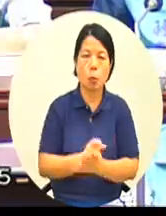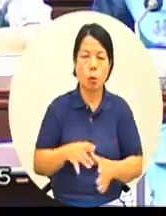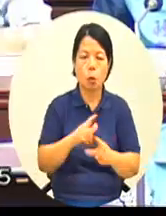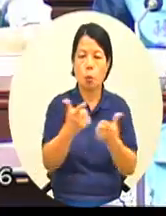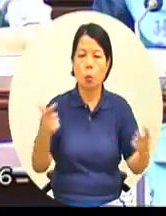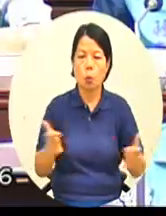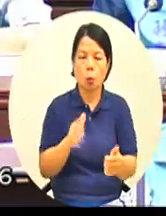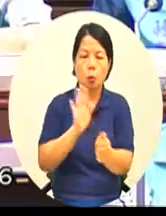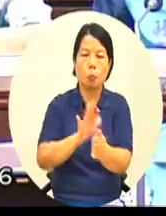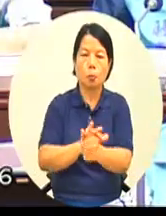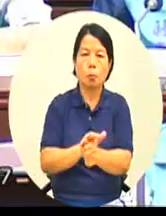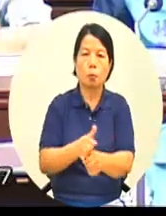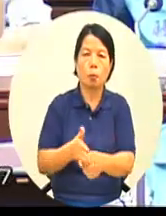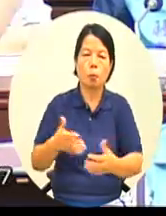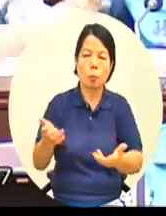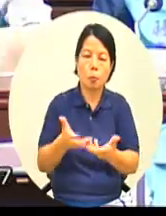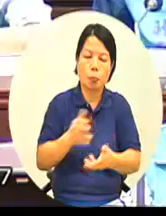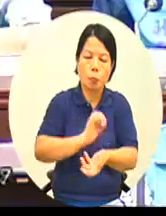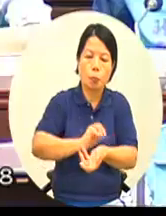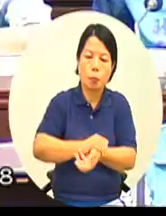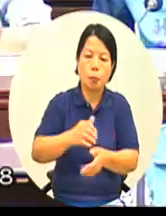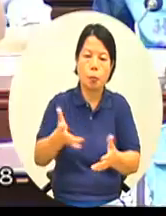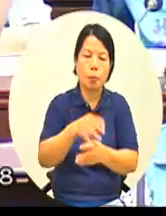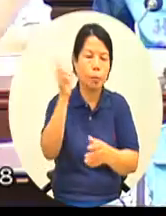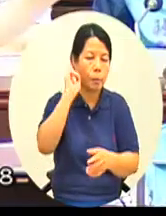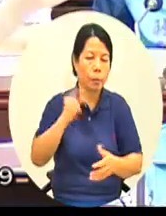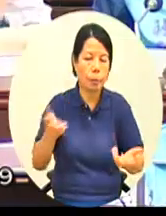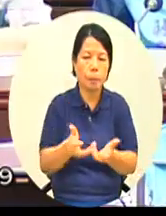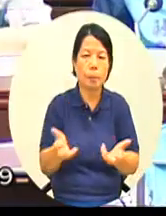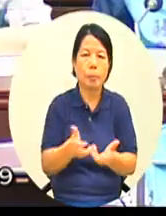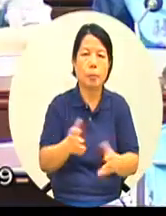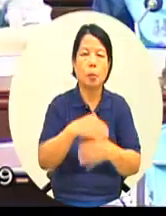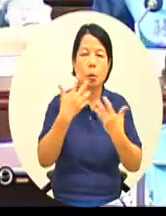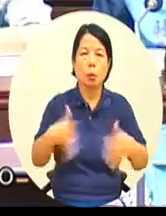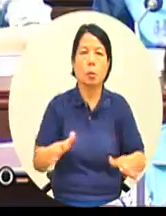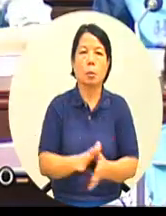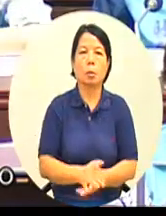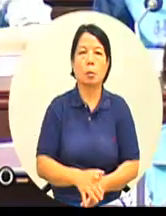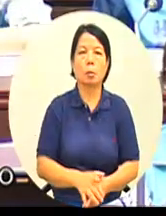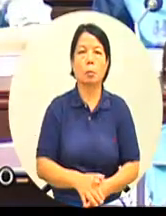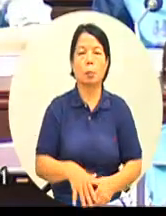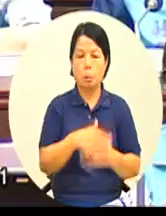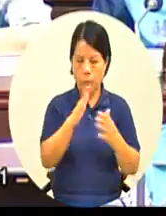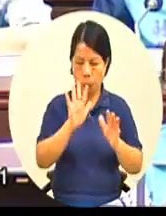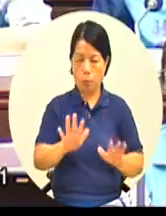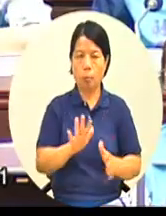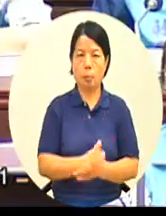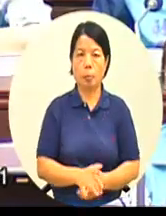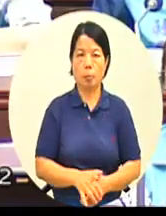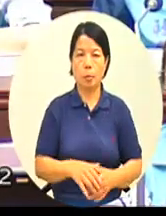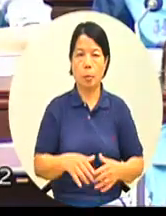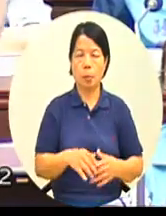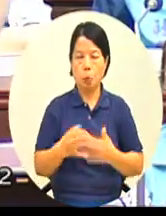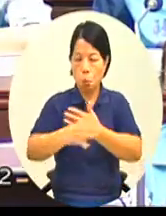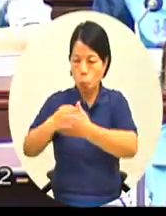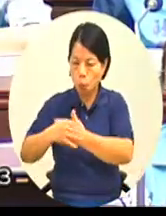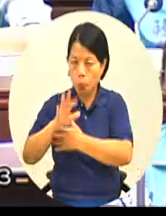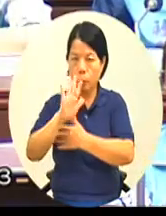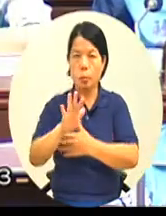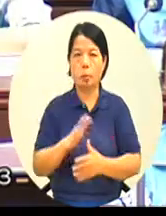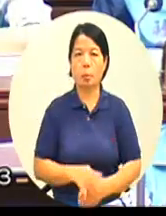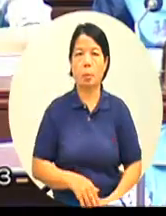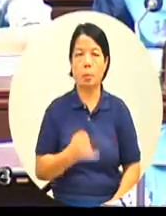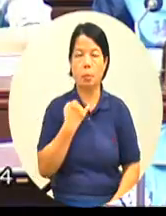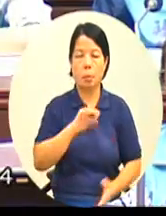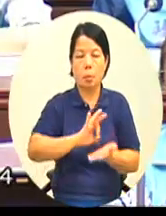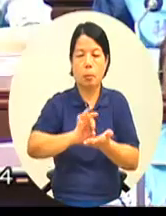分，什么园艺治疗啦，音乐治疗啦，各种不同的治疗，其实我们现在也都尝试的都可以来